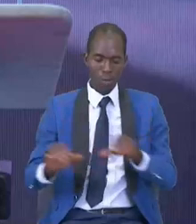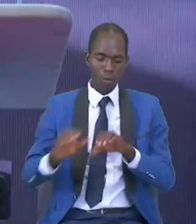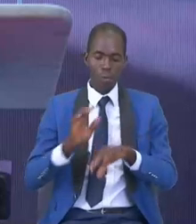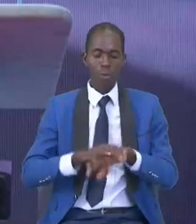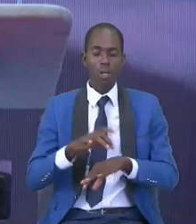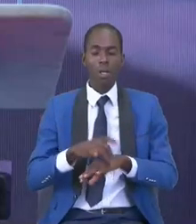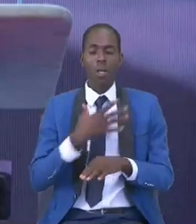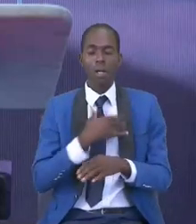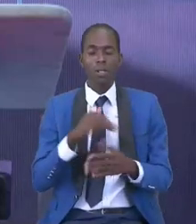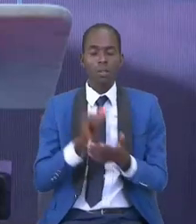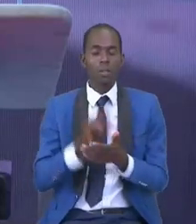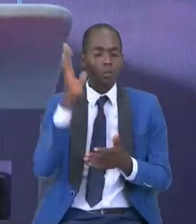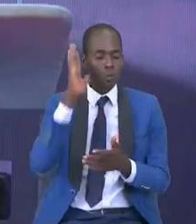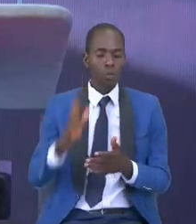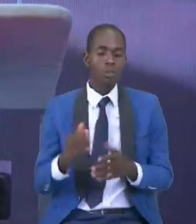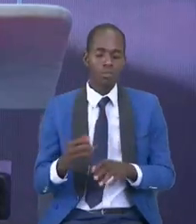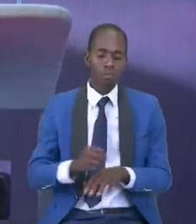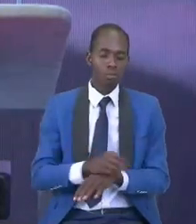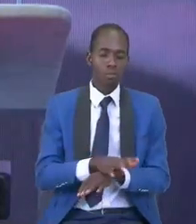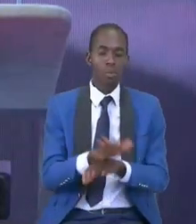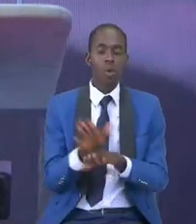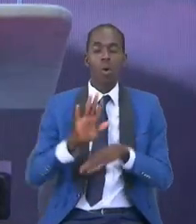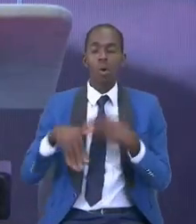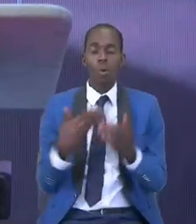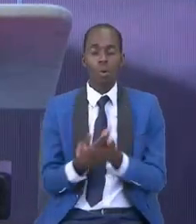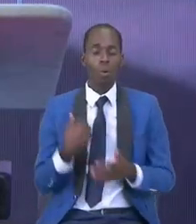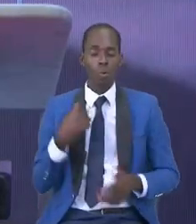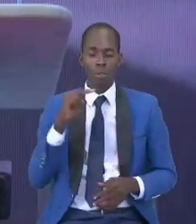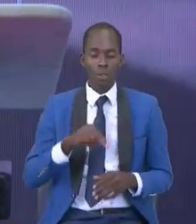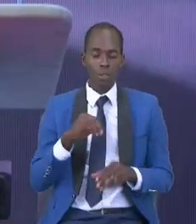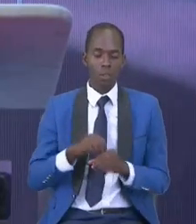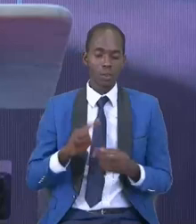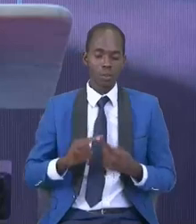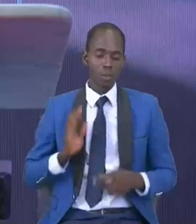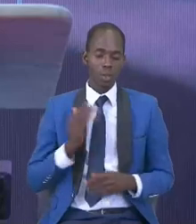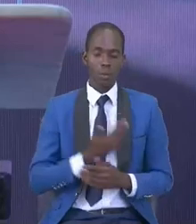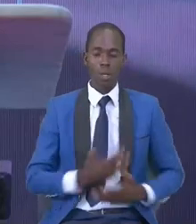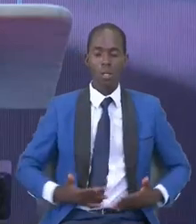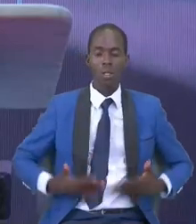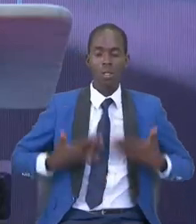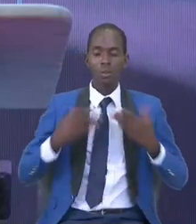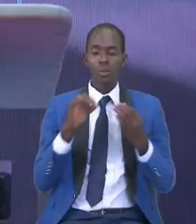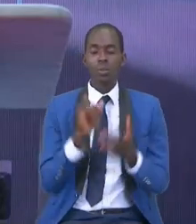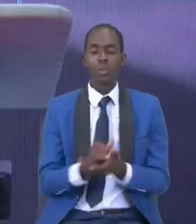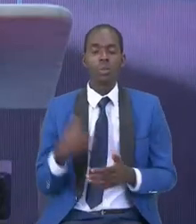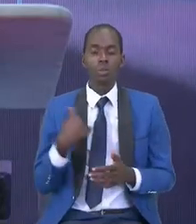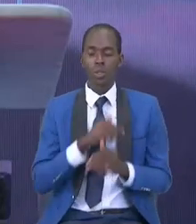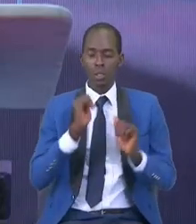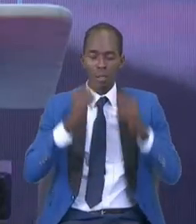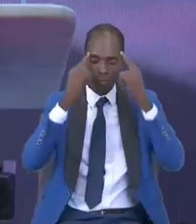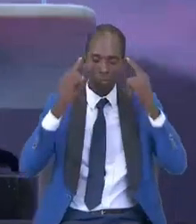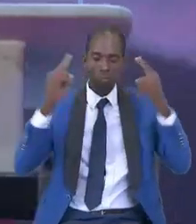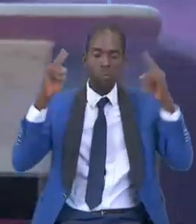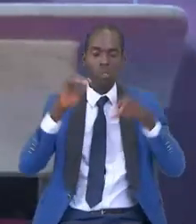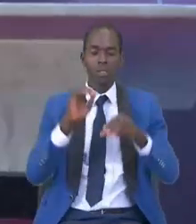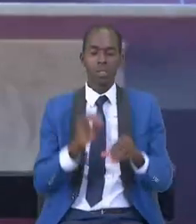la terre. Et pour que tu impartisses tout ce dont nous avons besoin dans nos vies, afin que nous puissions exceller